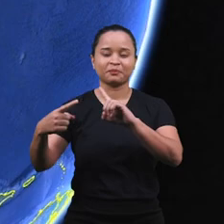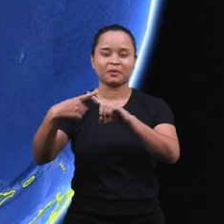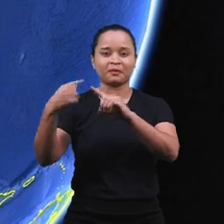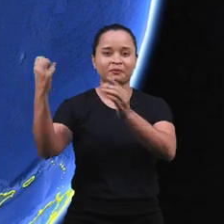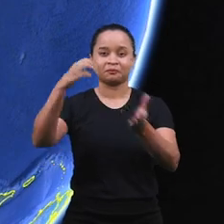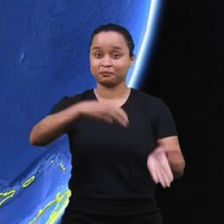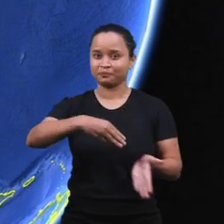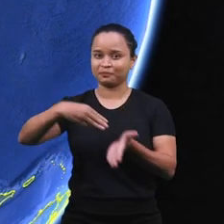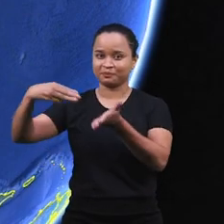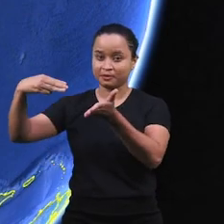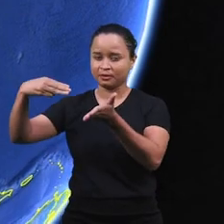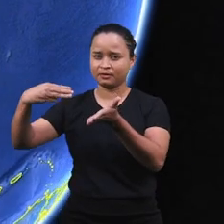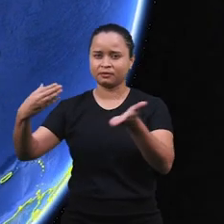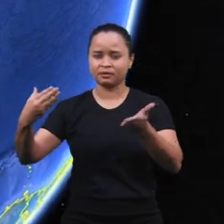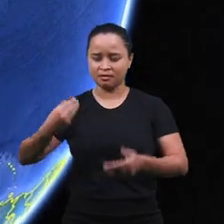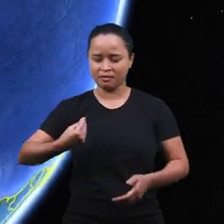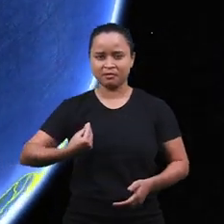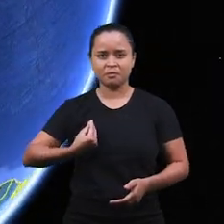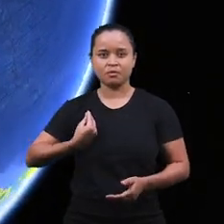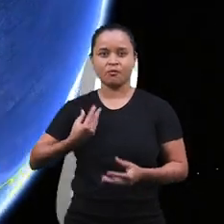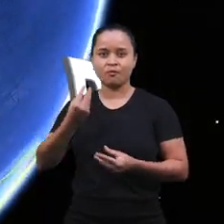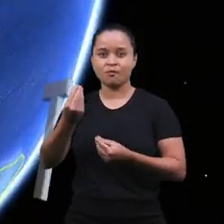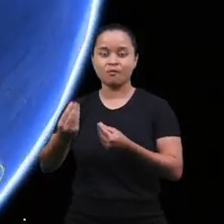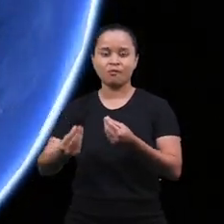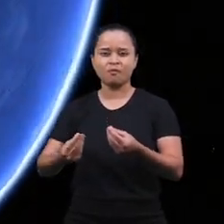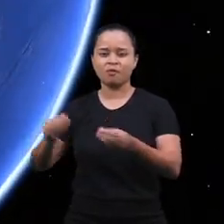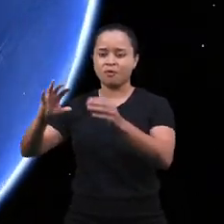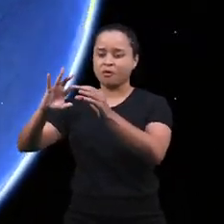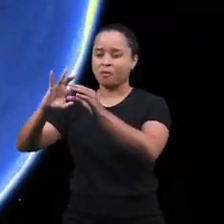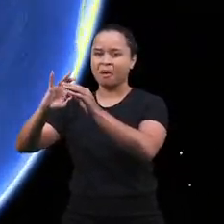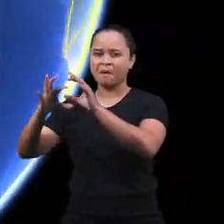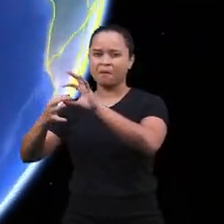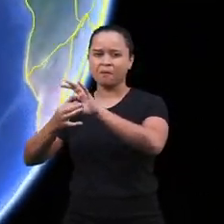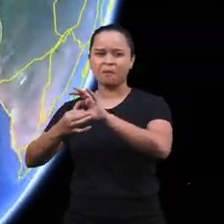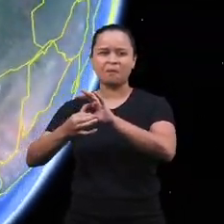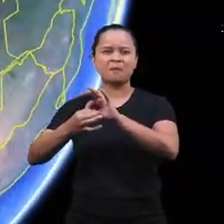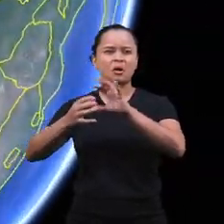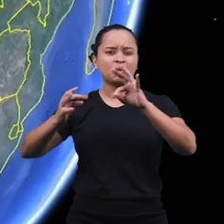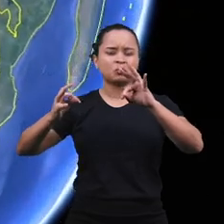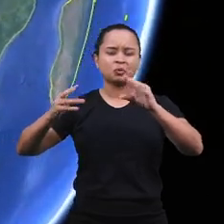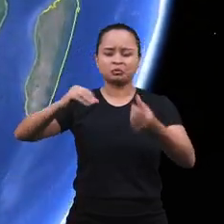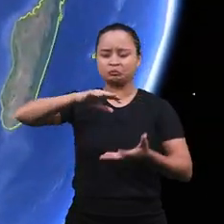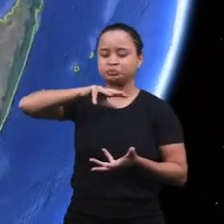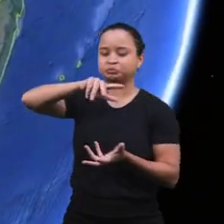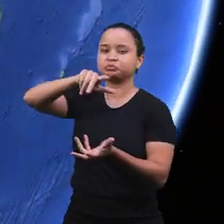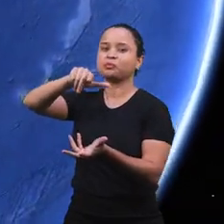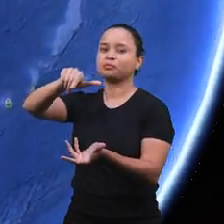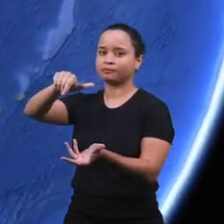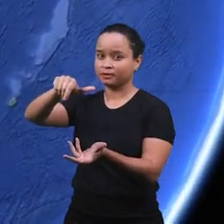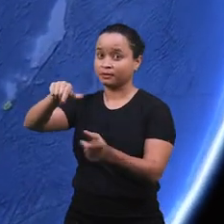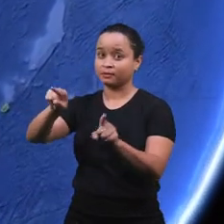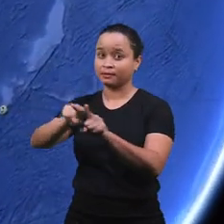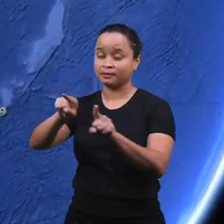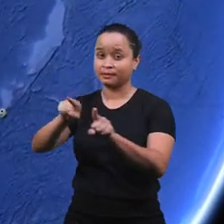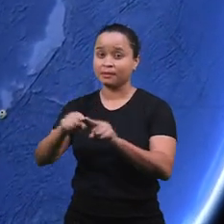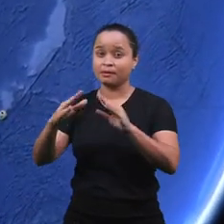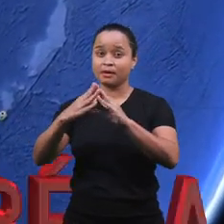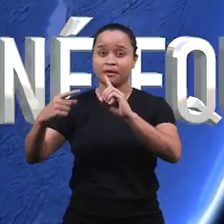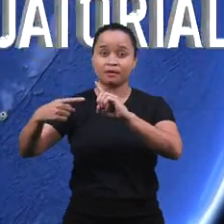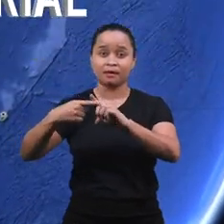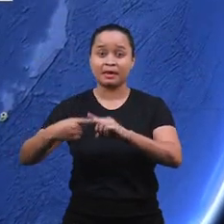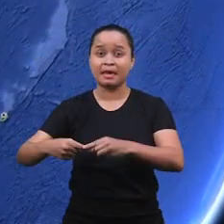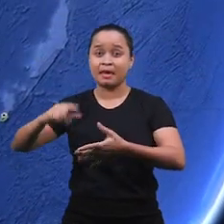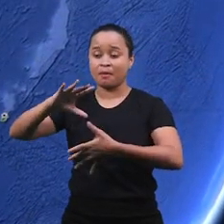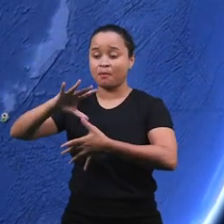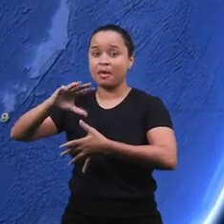l'Église chrétienne Maranatha est présente dans des nations de tous les continents de la planète. Les églises des pays dans les trois